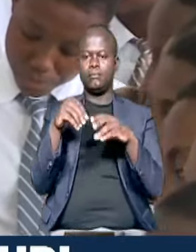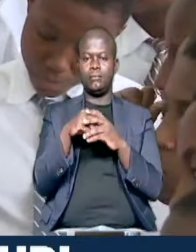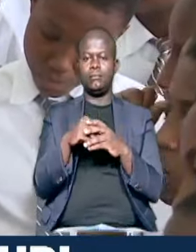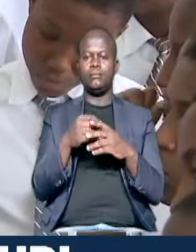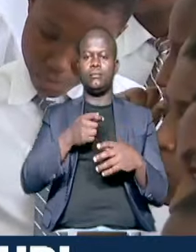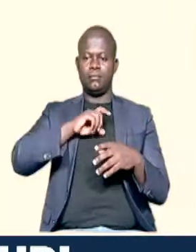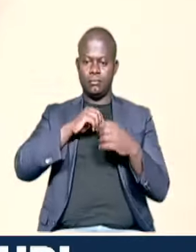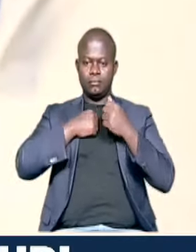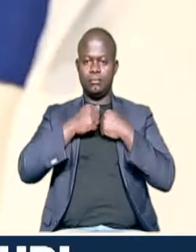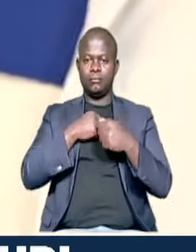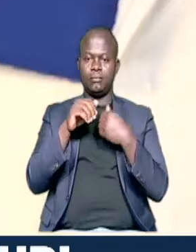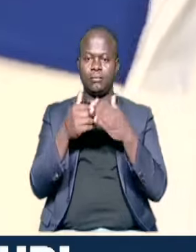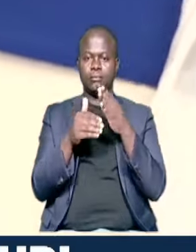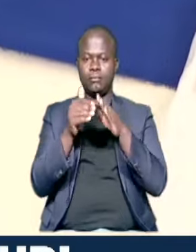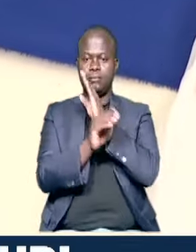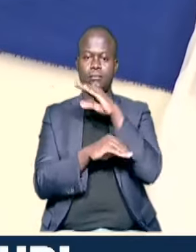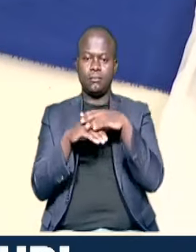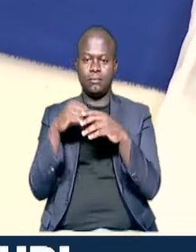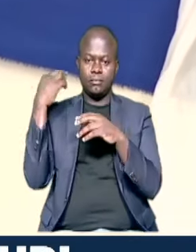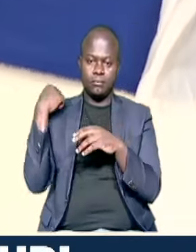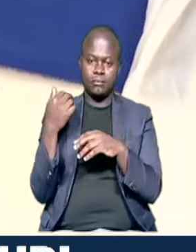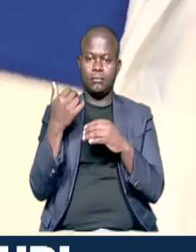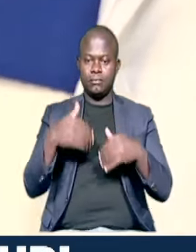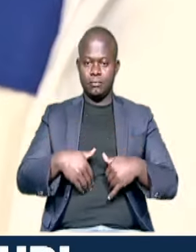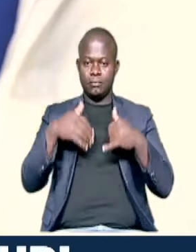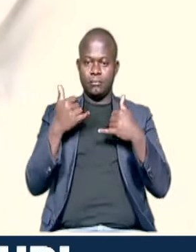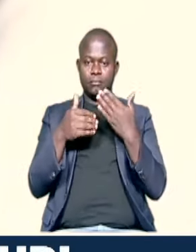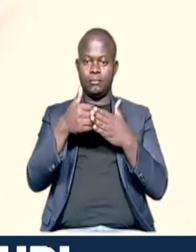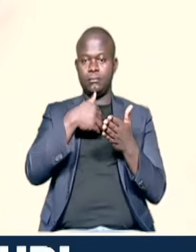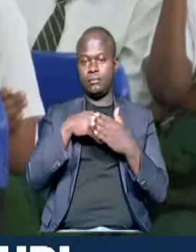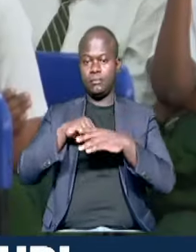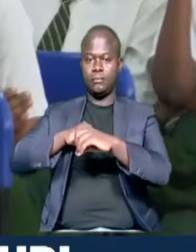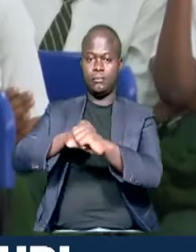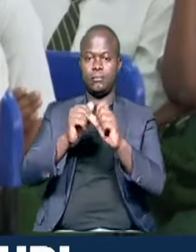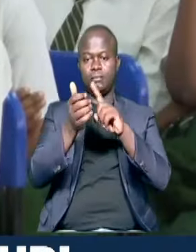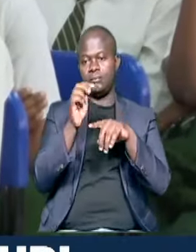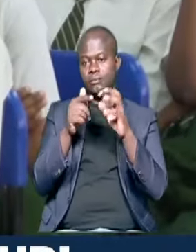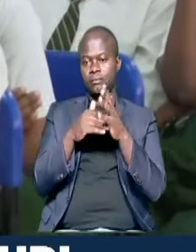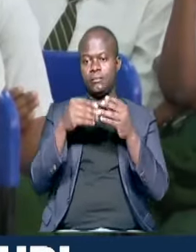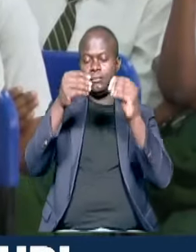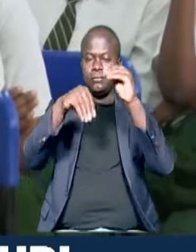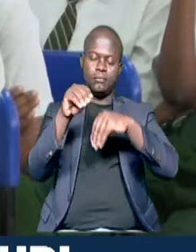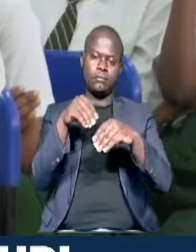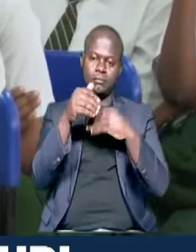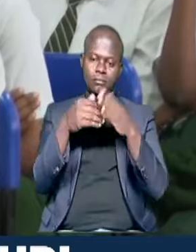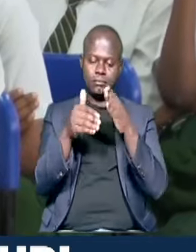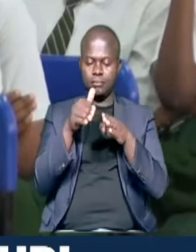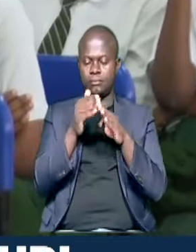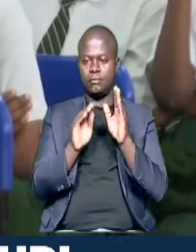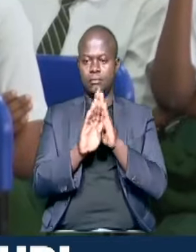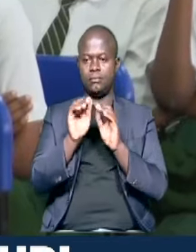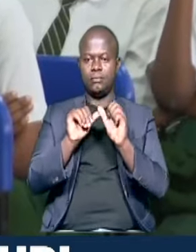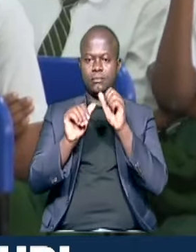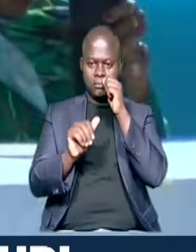mu kubaka igihugu ndetse no kumukora urubyiruko rwa none rufite mu gusigasira ibyagezweho ndetse no gutanga umusanzu warwo mu kubaka iterambere rirambye